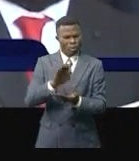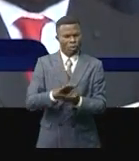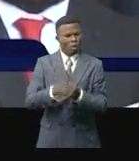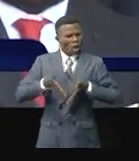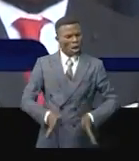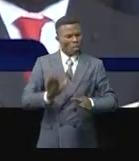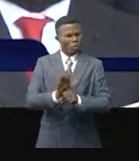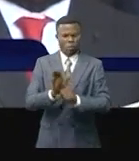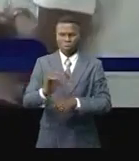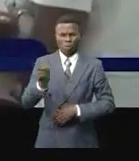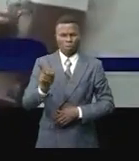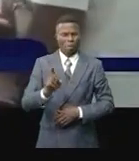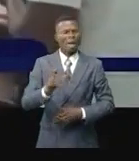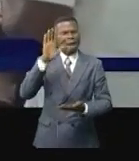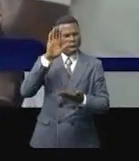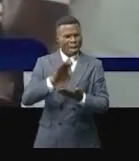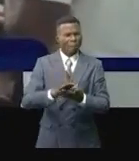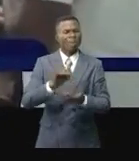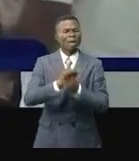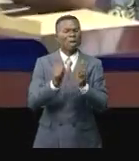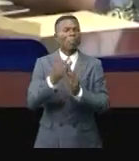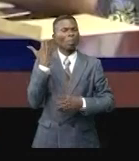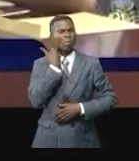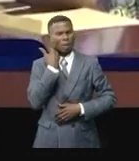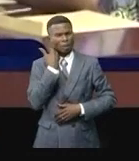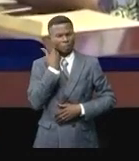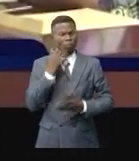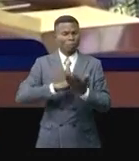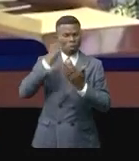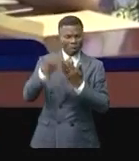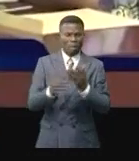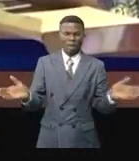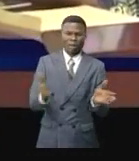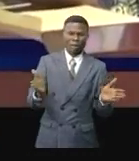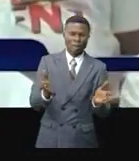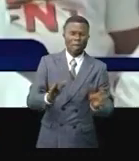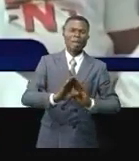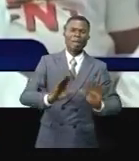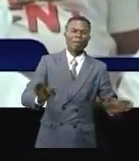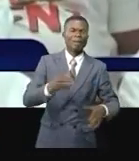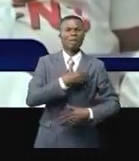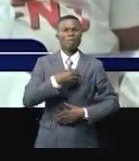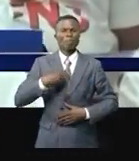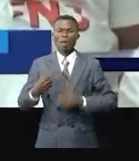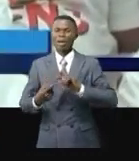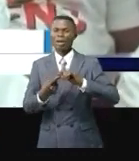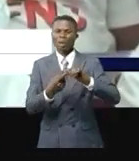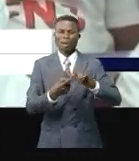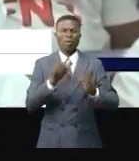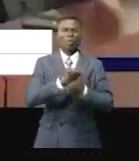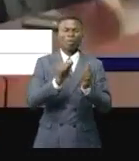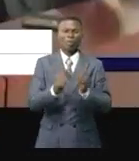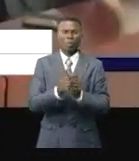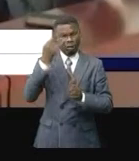de naissance, des maladies. Cette activité entre dans le cadre du programme de renforcement des compétences des femmes, spécialement dans les